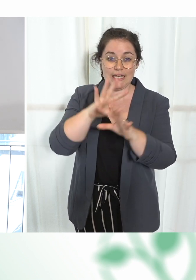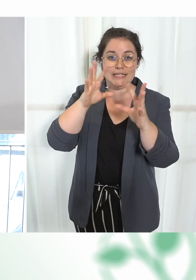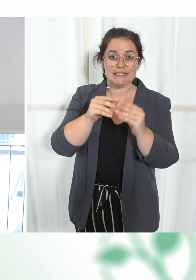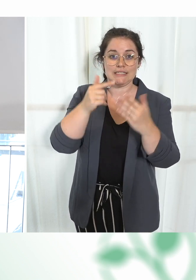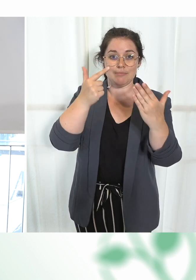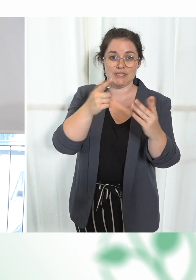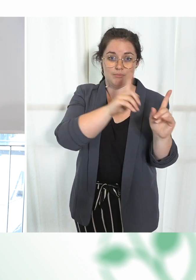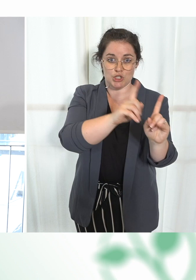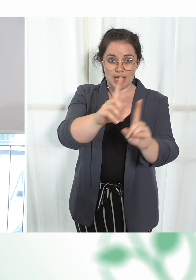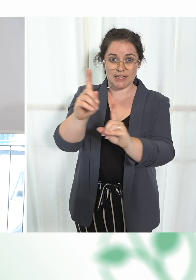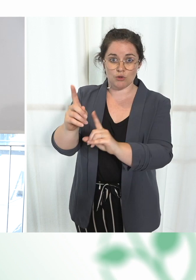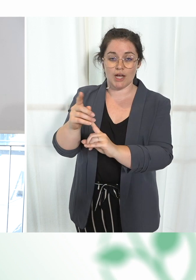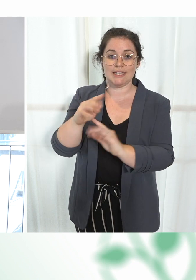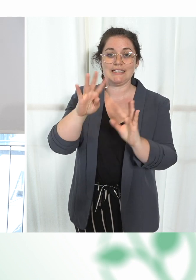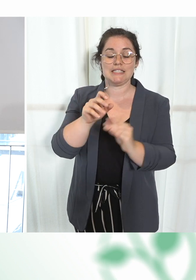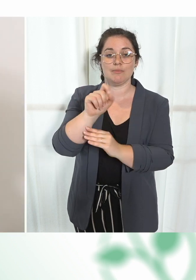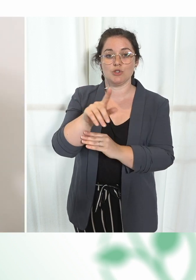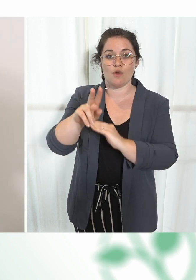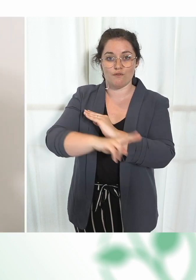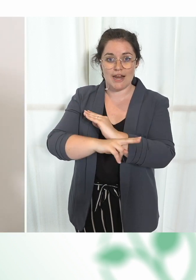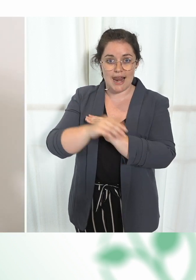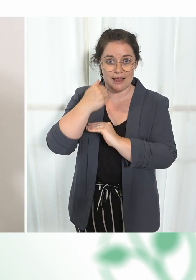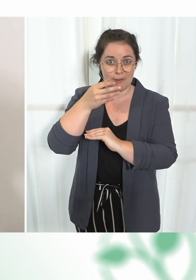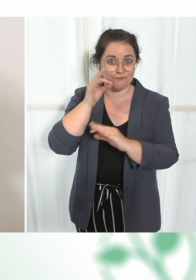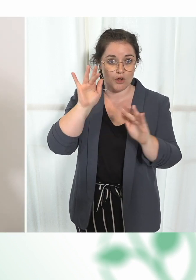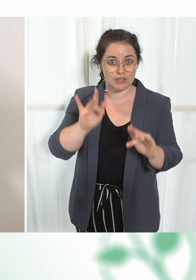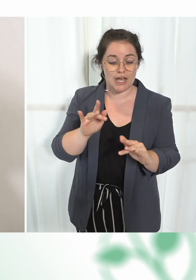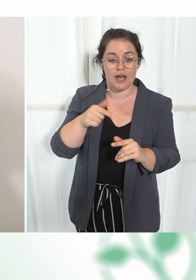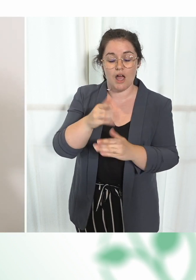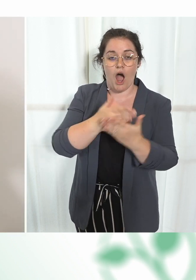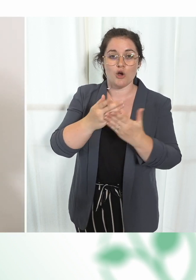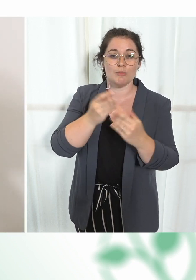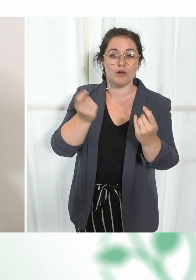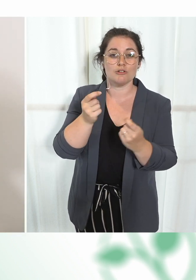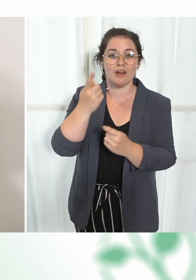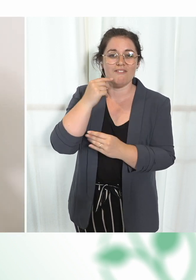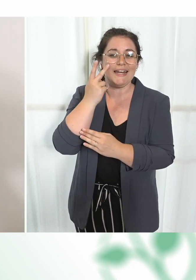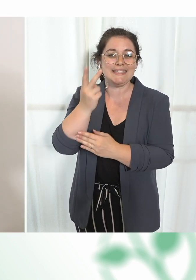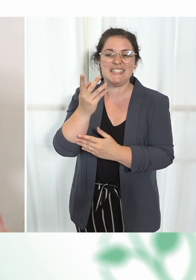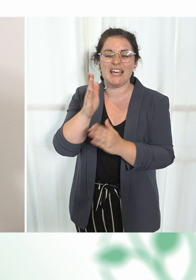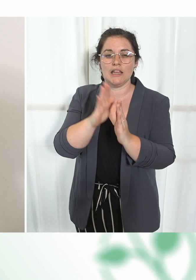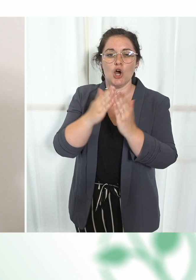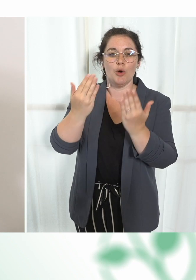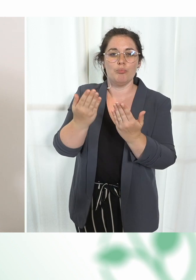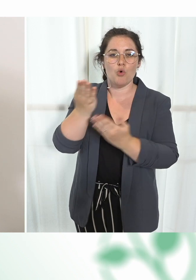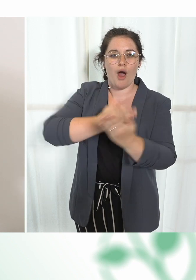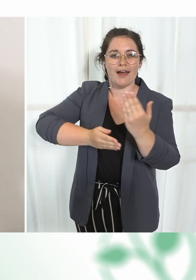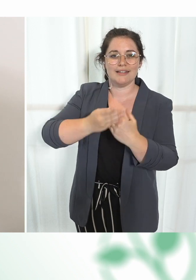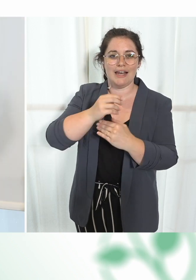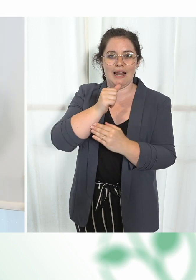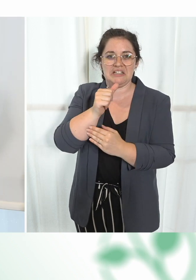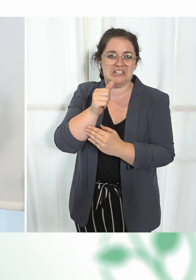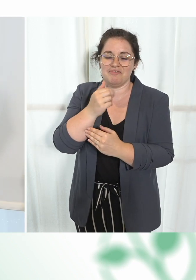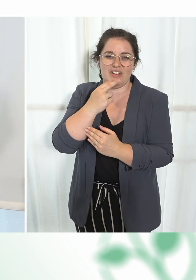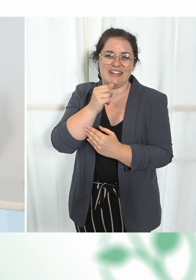mittlerweile 12 Lehrlinge in unserem Ausbildungsbetrieb, weil wir einfach auch gesehen haben, dass Buchhandel nicht unbedingt das ist, was jetzt nur jeder lernen